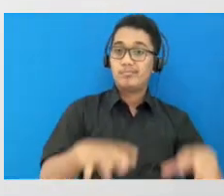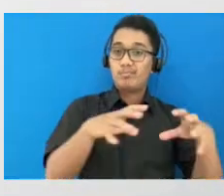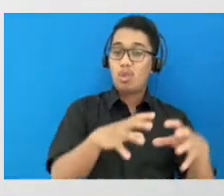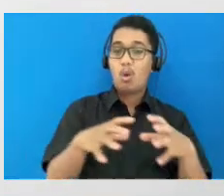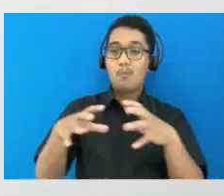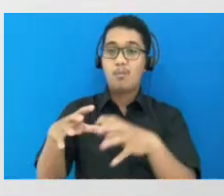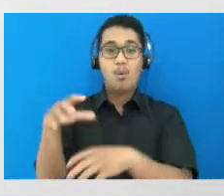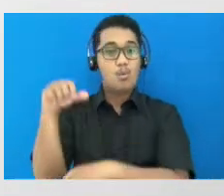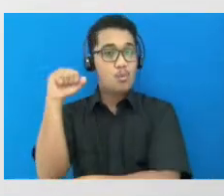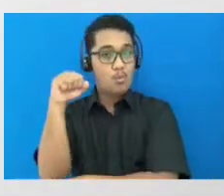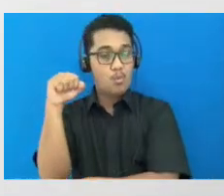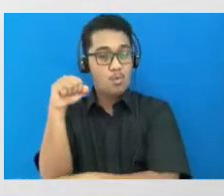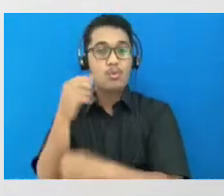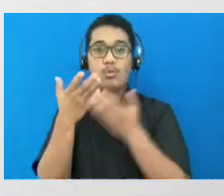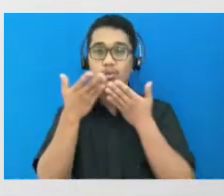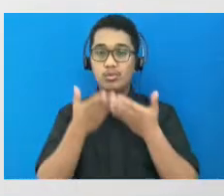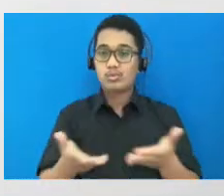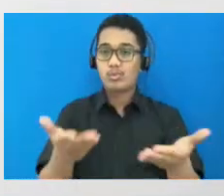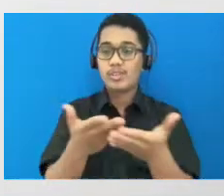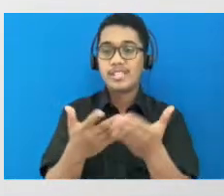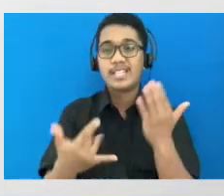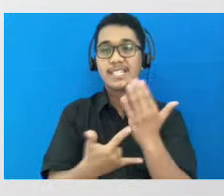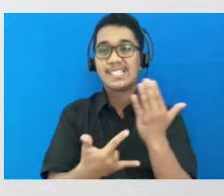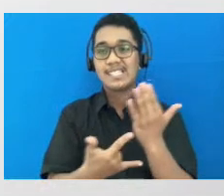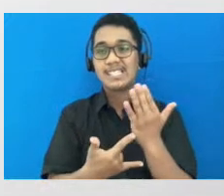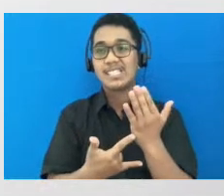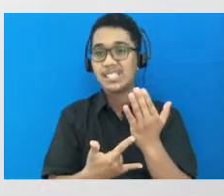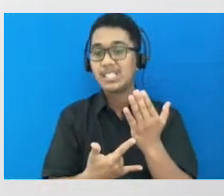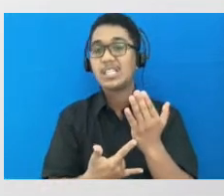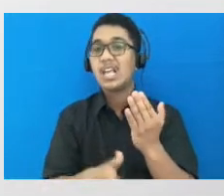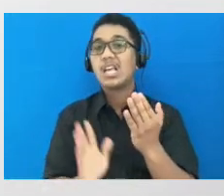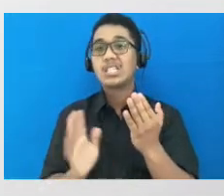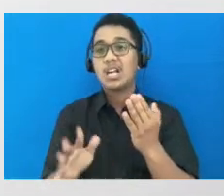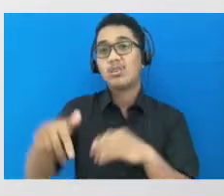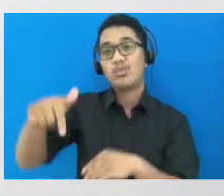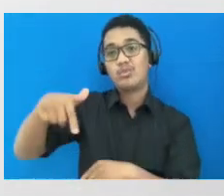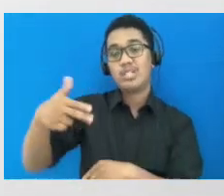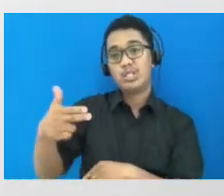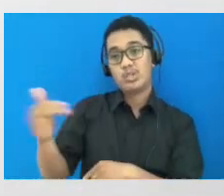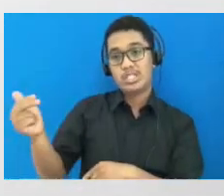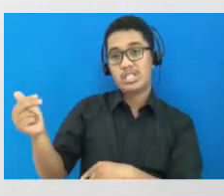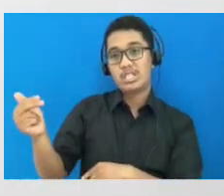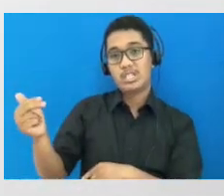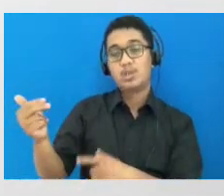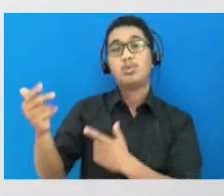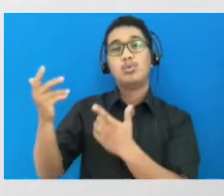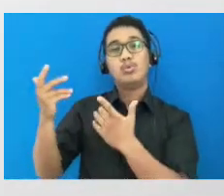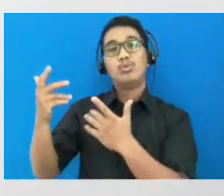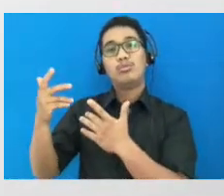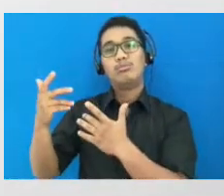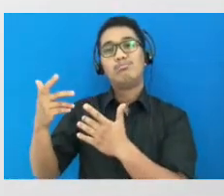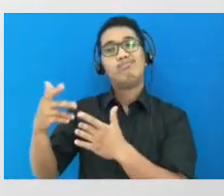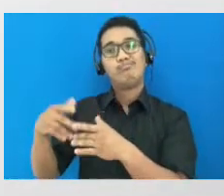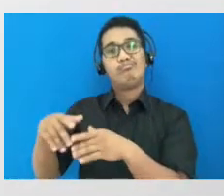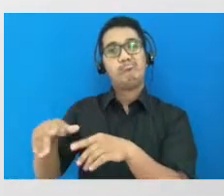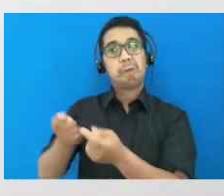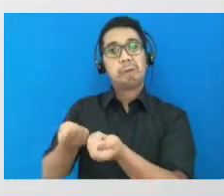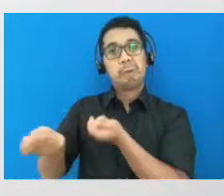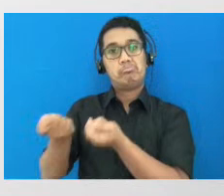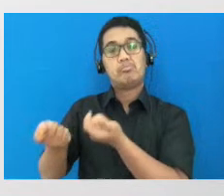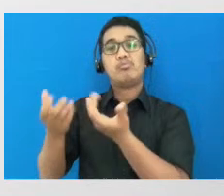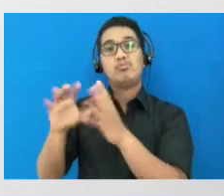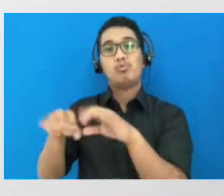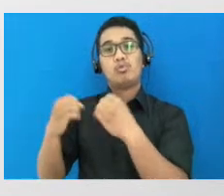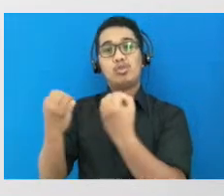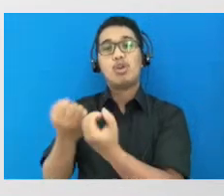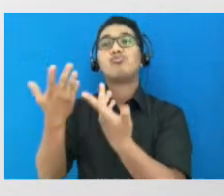pelaku social engineering seperti ini di Indonesia itu benar-benar sudah terorganisir mirip seperti